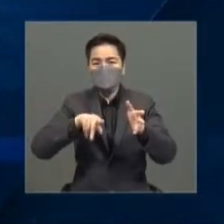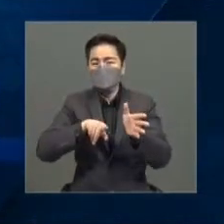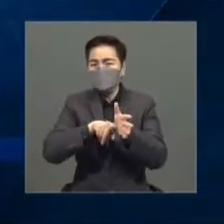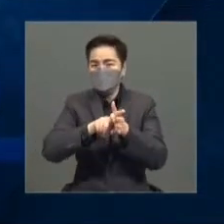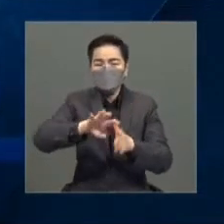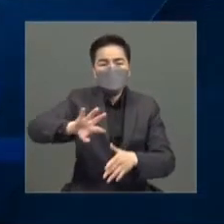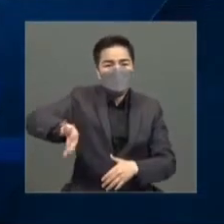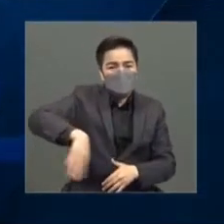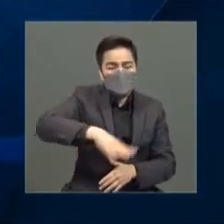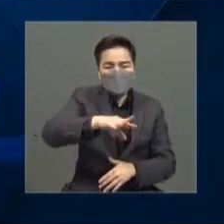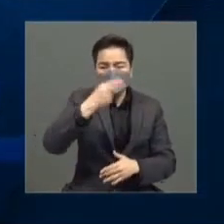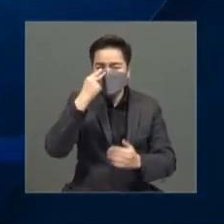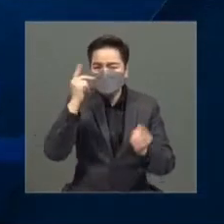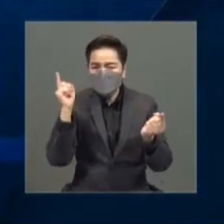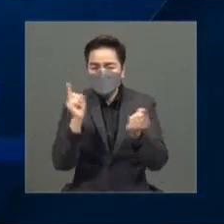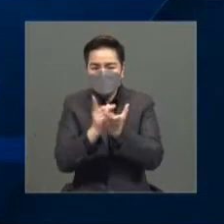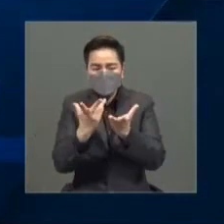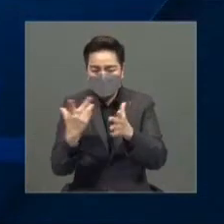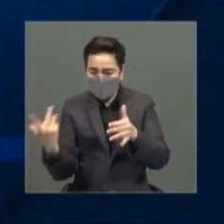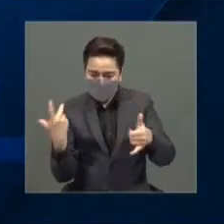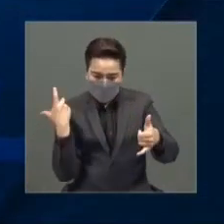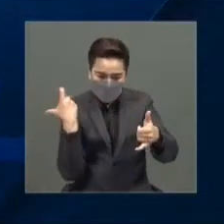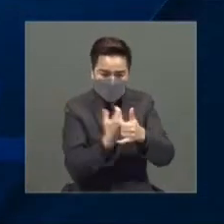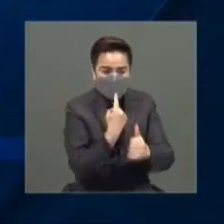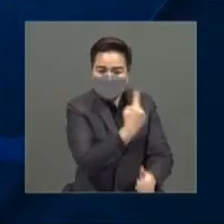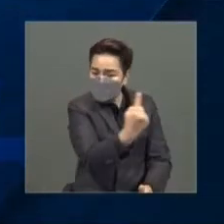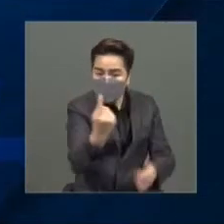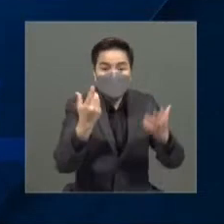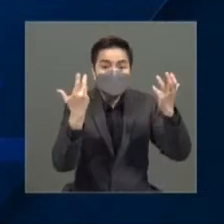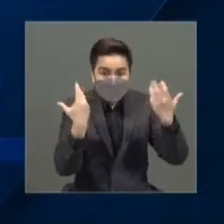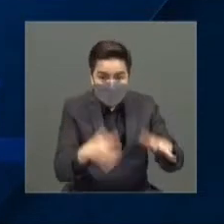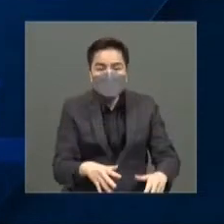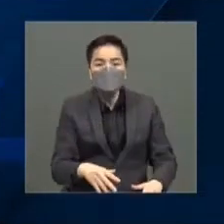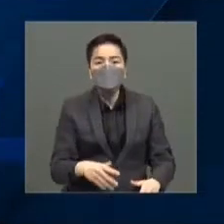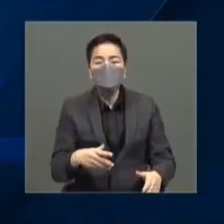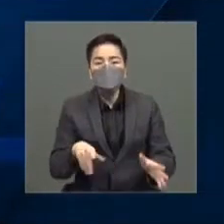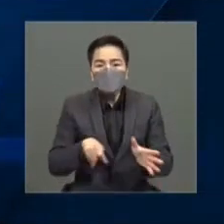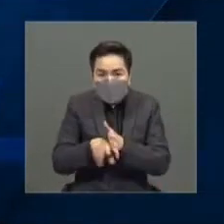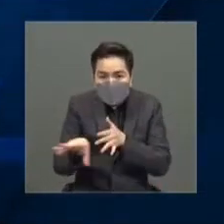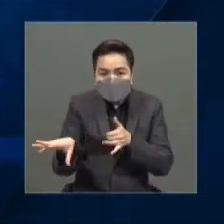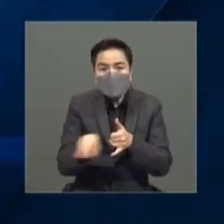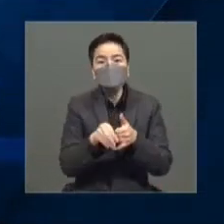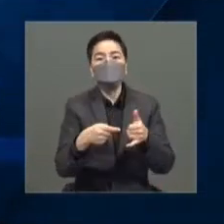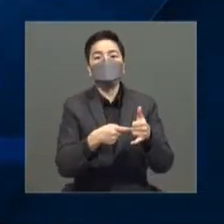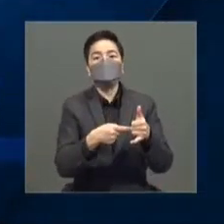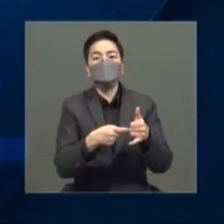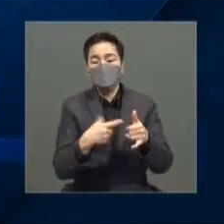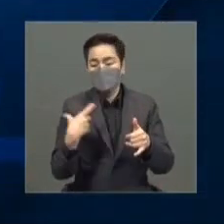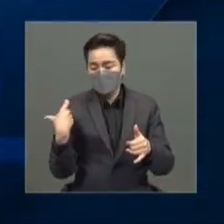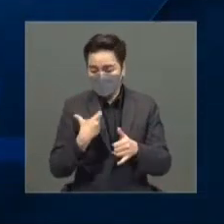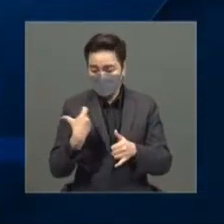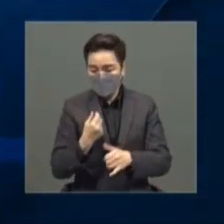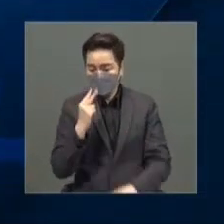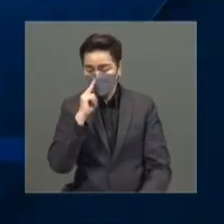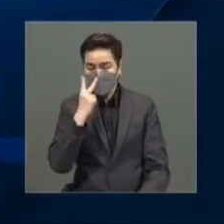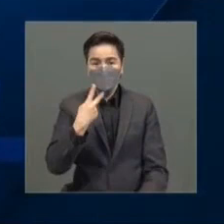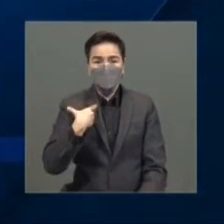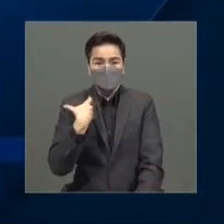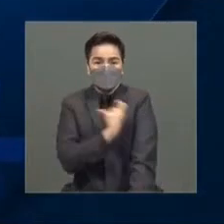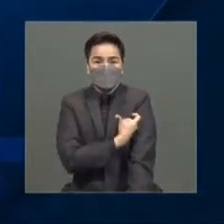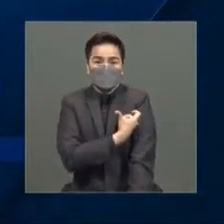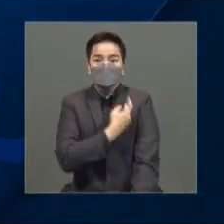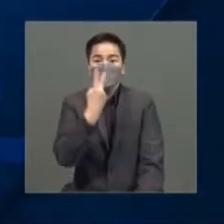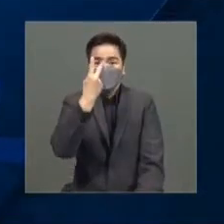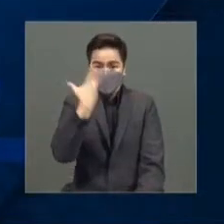ดเนี่ยมีรายงานว่ารับวัคซีนเข็ม1ไปแล้วนะคะและผู้ที่รับวัคซีนเข็ม2ไปแล้วแล้วยังพบการติด